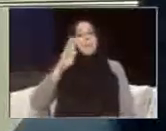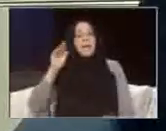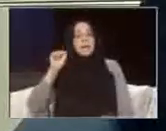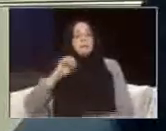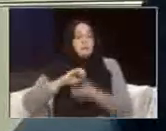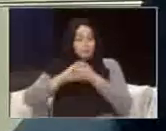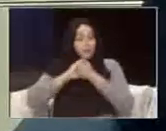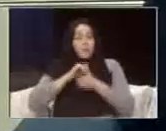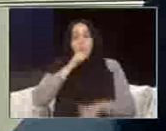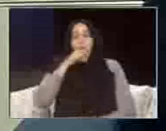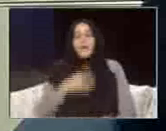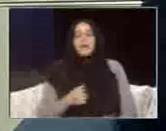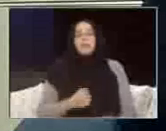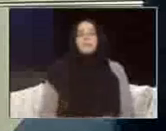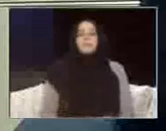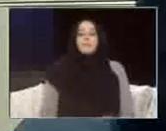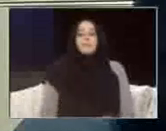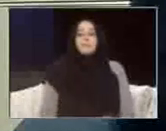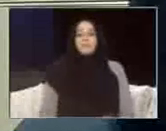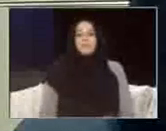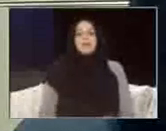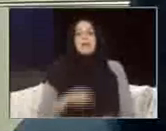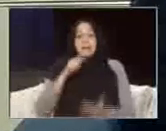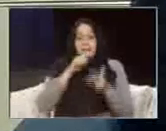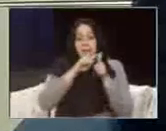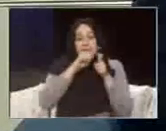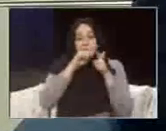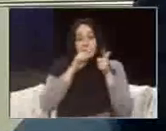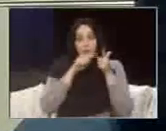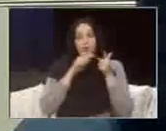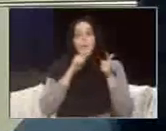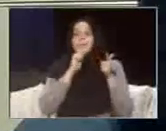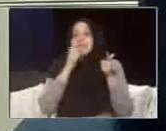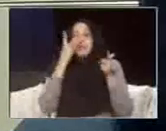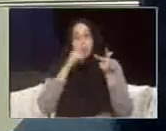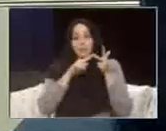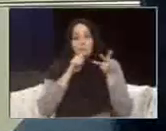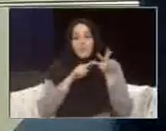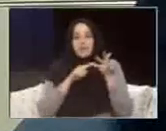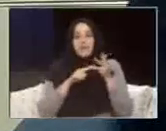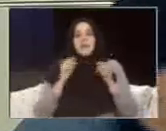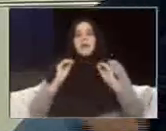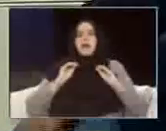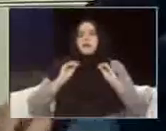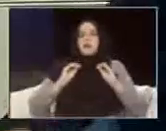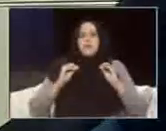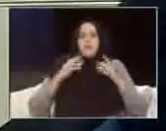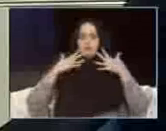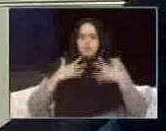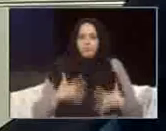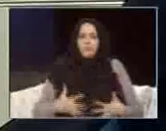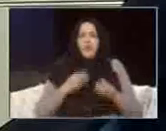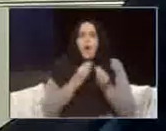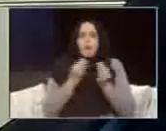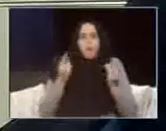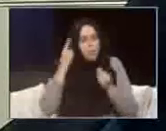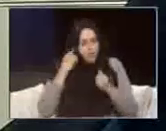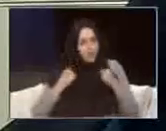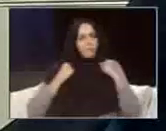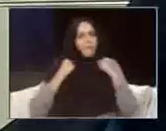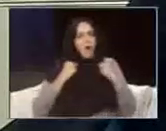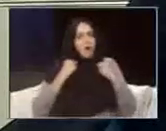أجمعين. أيها الأحباب الكرام، يبقى نوعان اثنان نتكلم عنهما: التربية الجسمية وهي تنشئة الأولاد على قوة